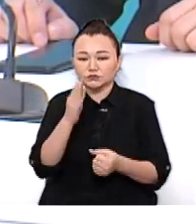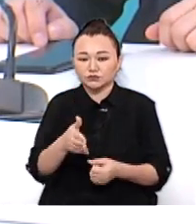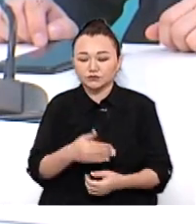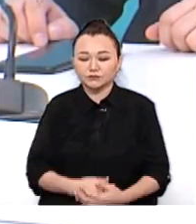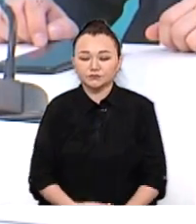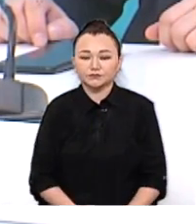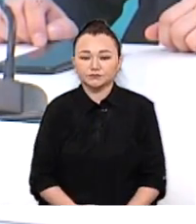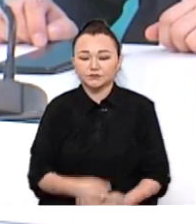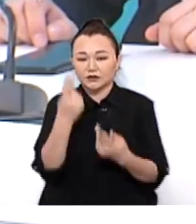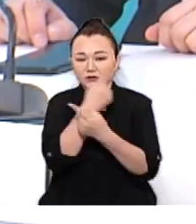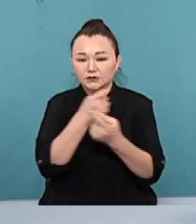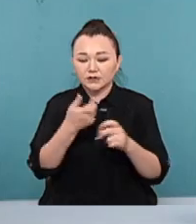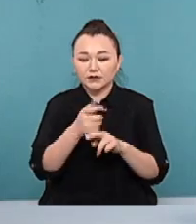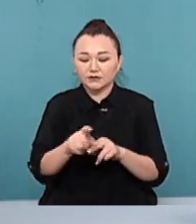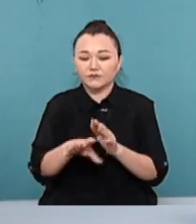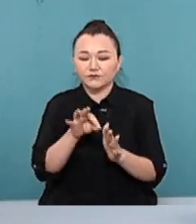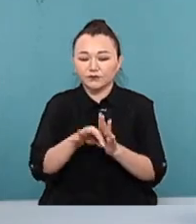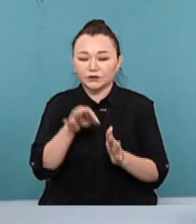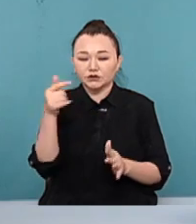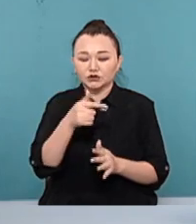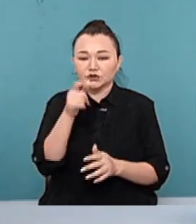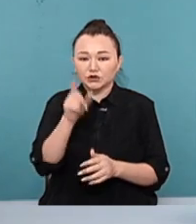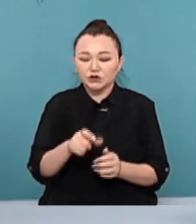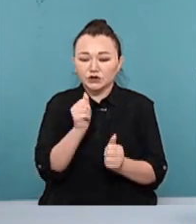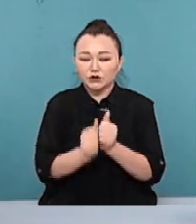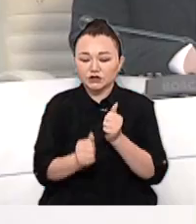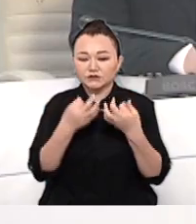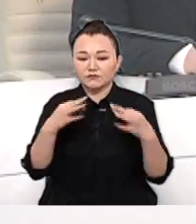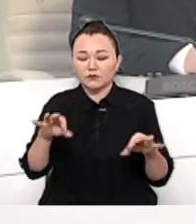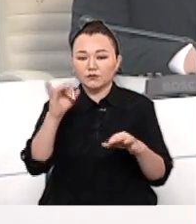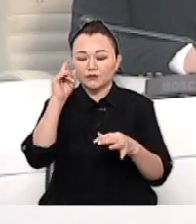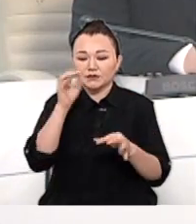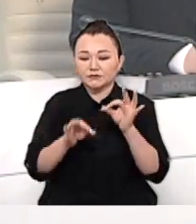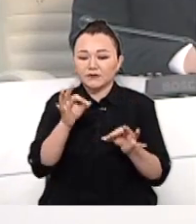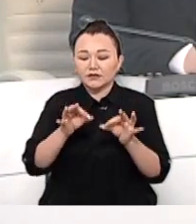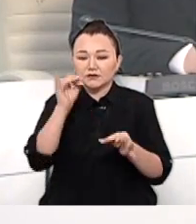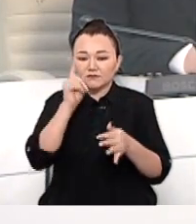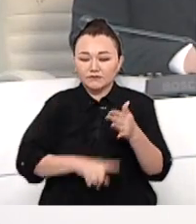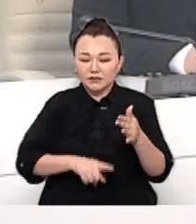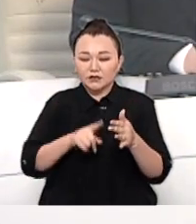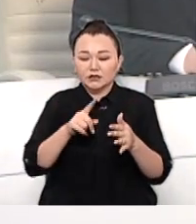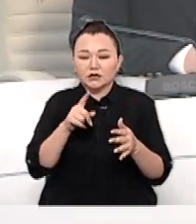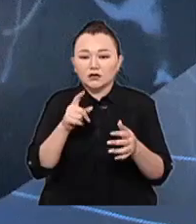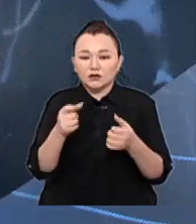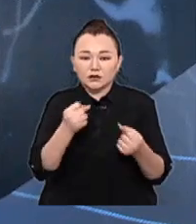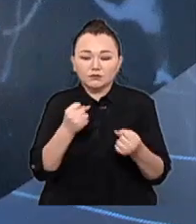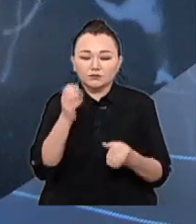мәлімдейді. Бұл сайлау азаматтардың әділдікке деген сенімін бекемдейді.